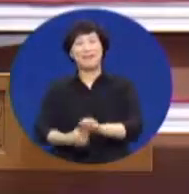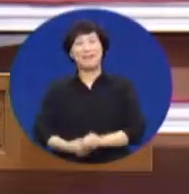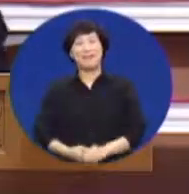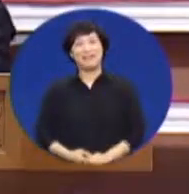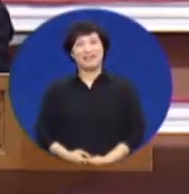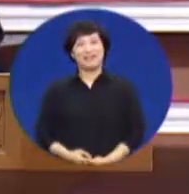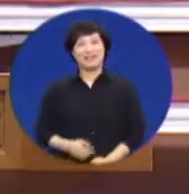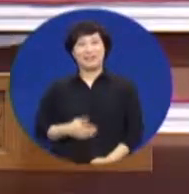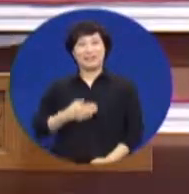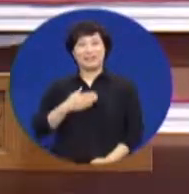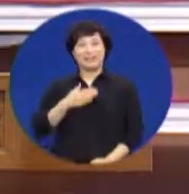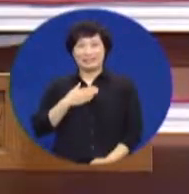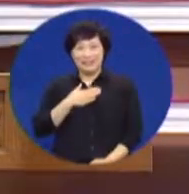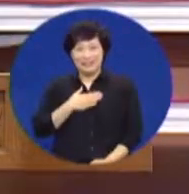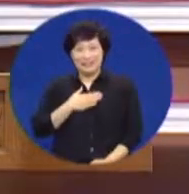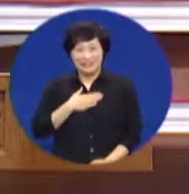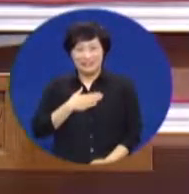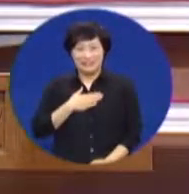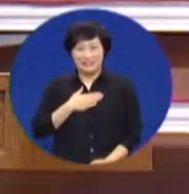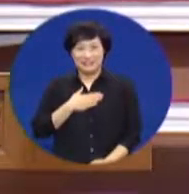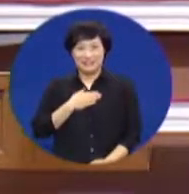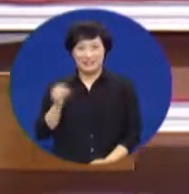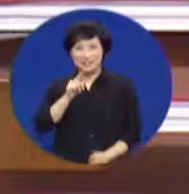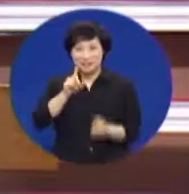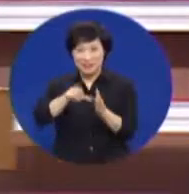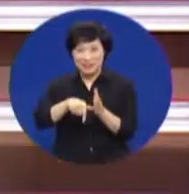저는 어떤 때